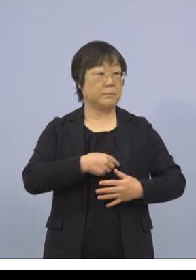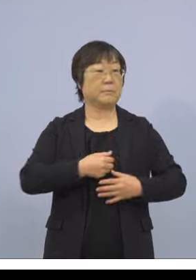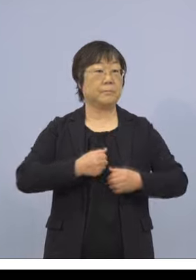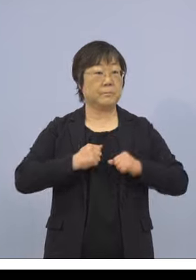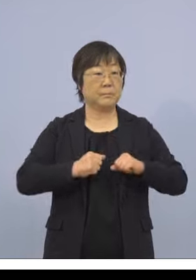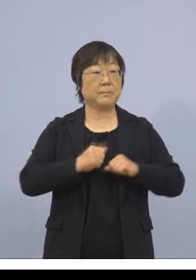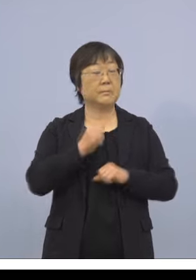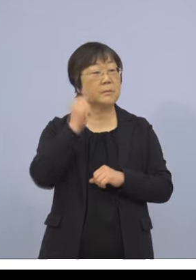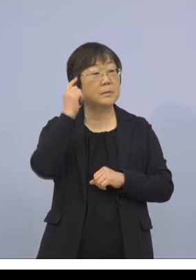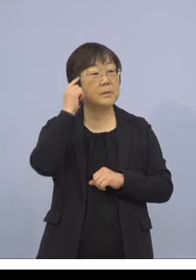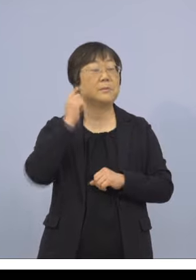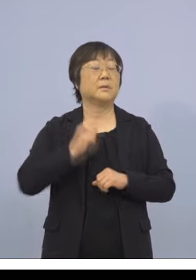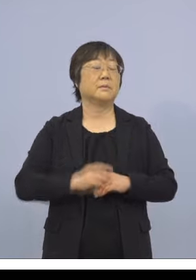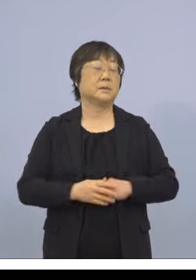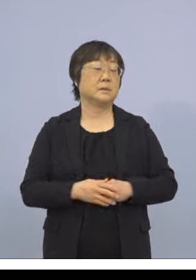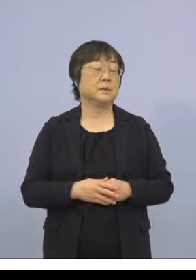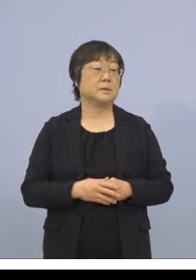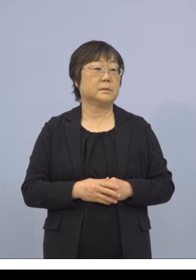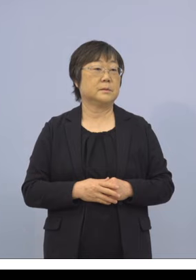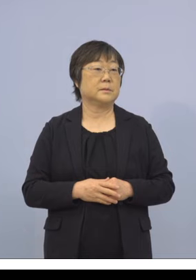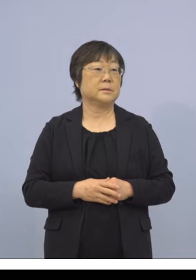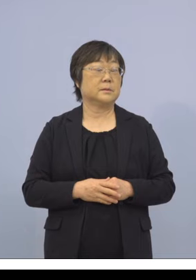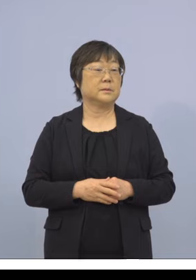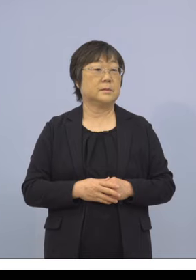まる、こういった思いでございます。